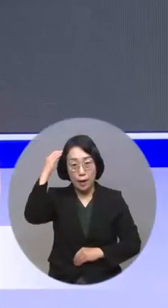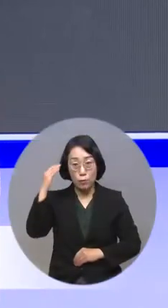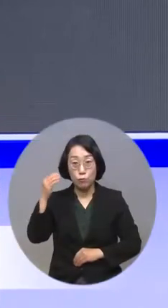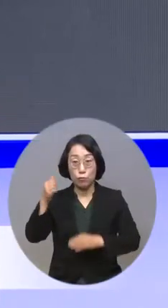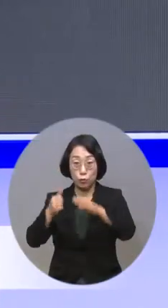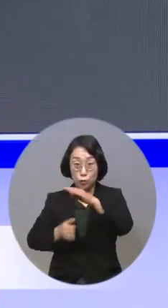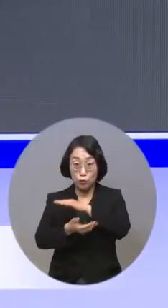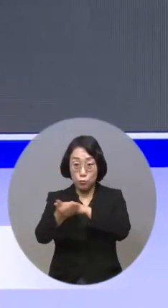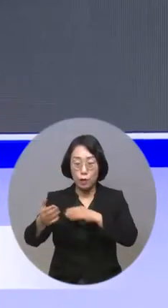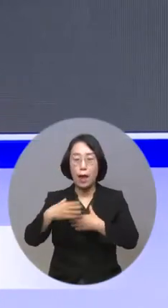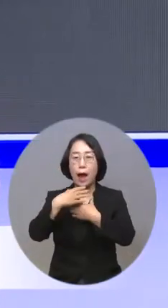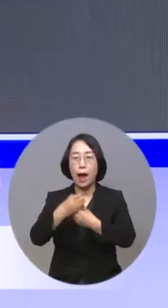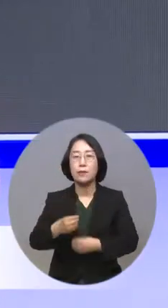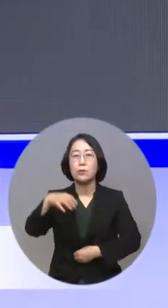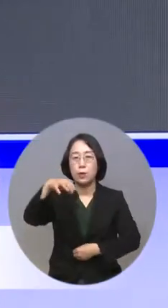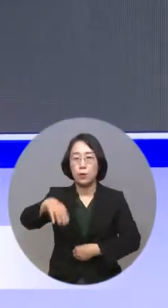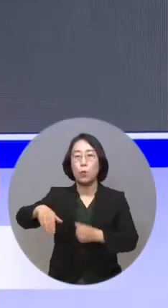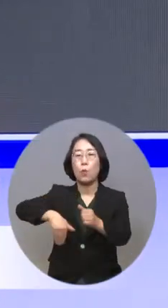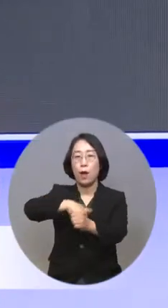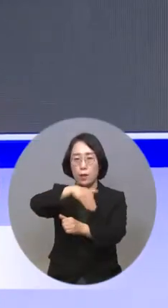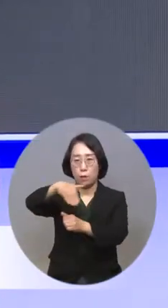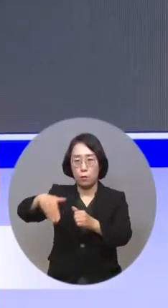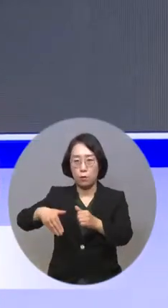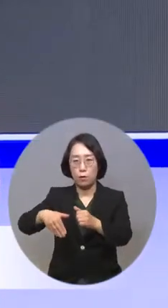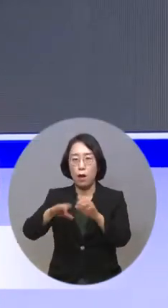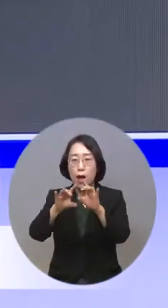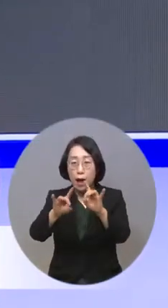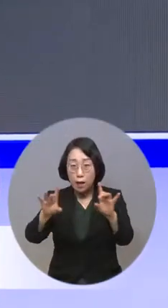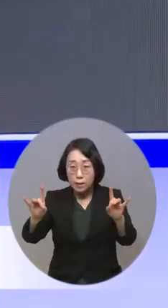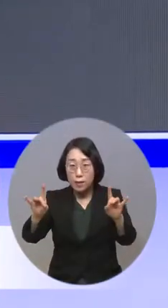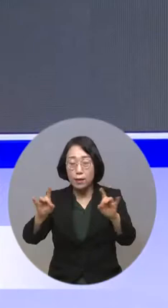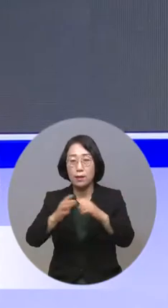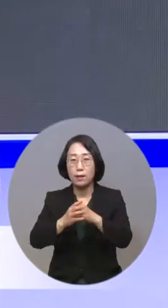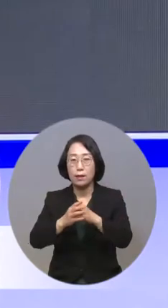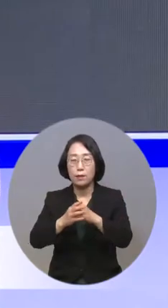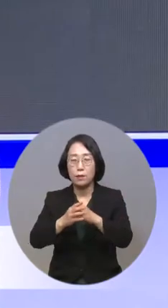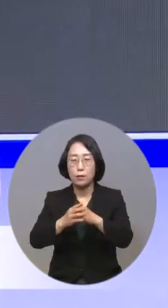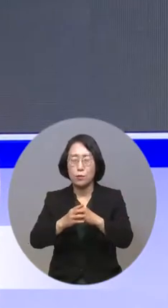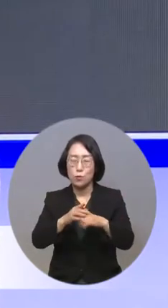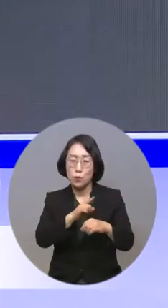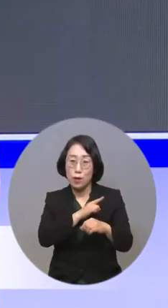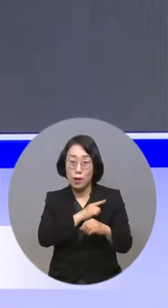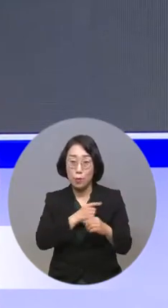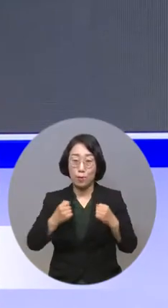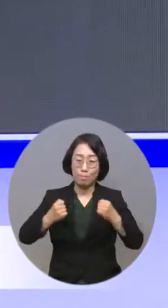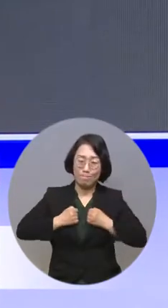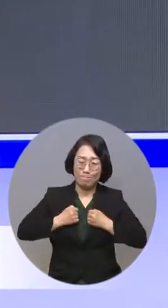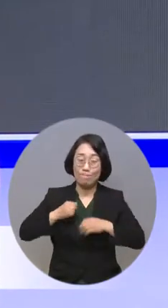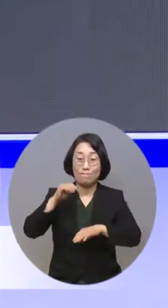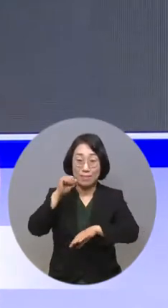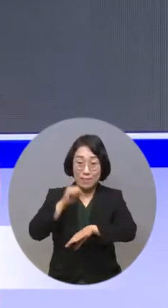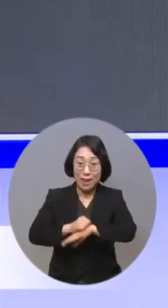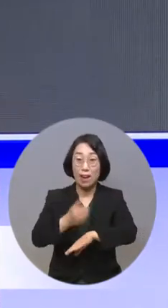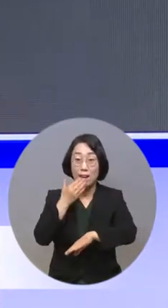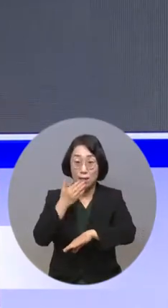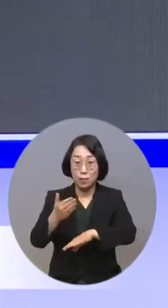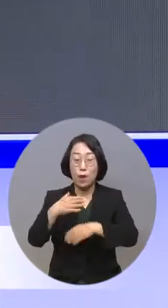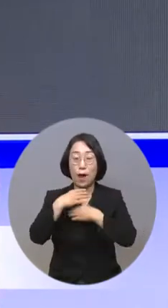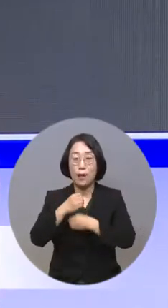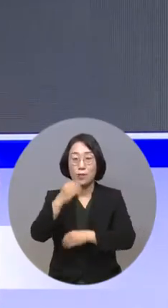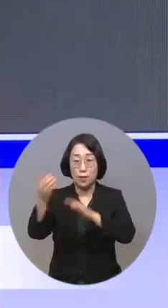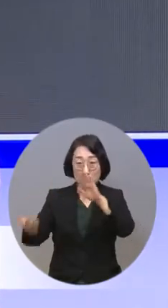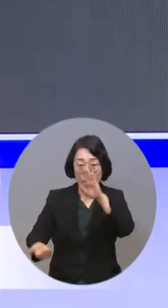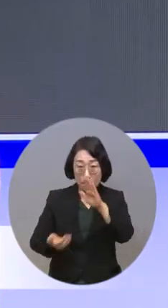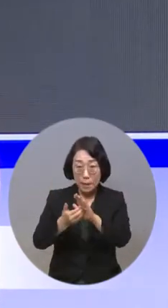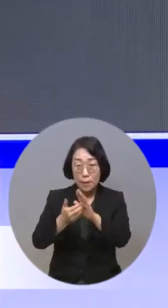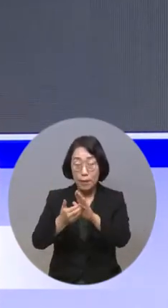안전한 환경에서 손수 한명 한명 모두가 최고의 경기력을 발휘하며 안전하게 대를 마치도록